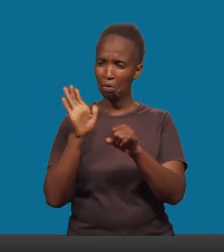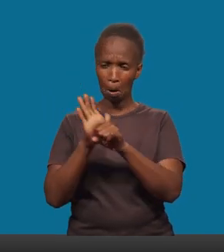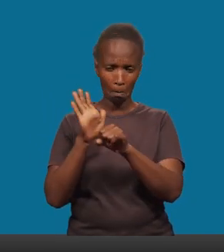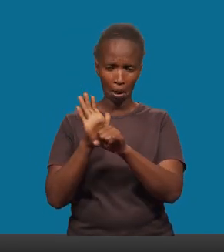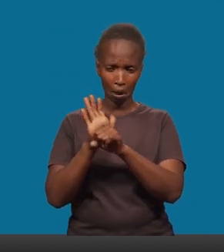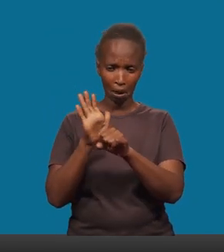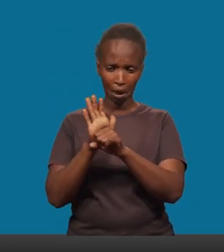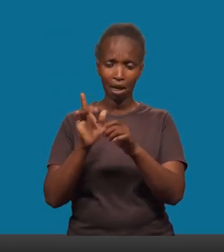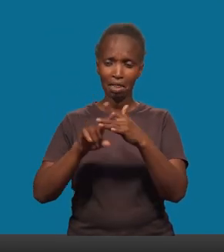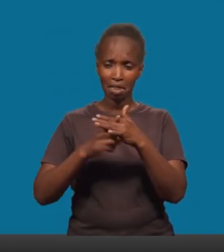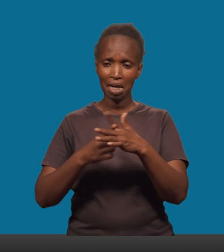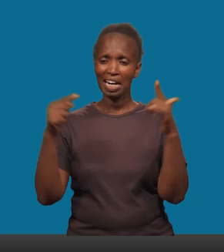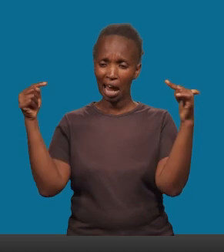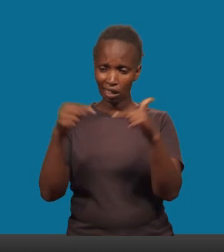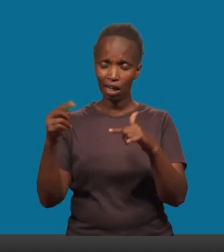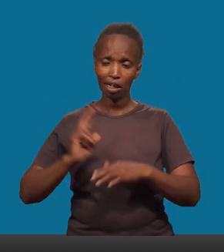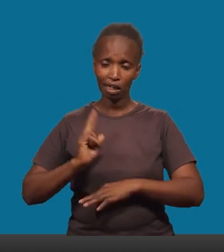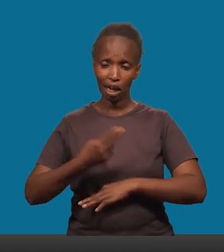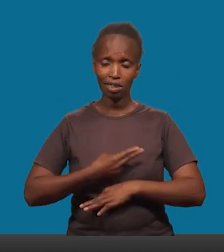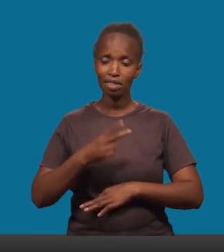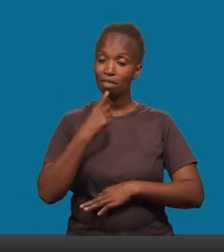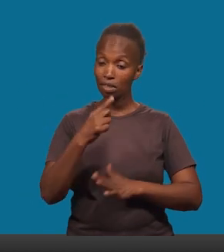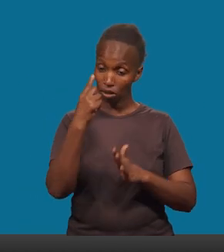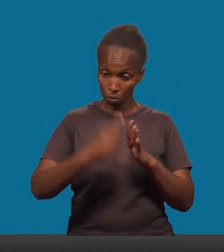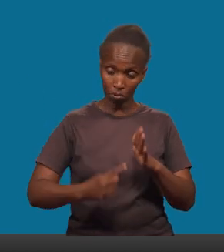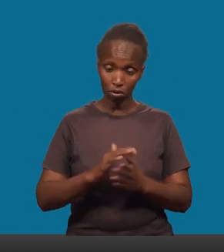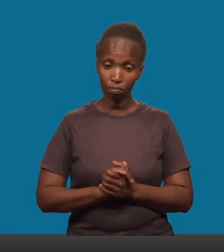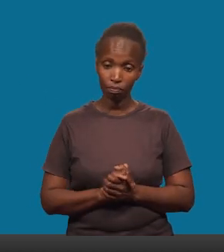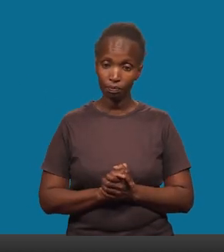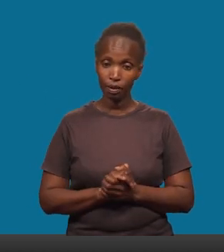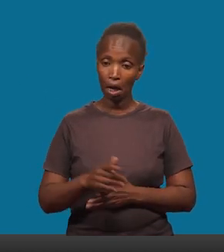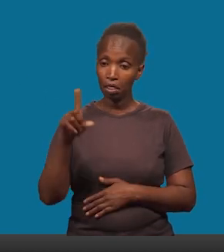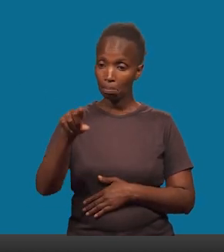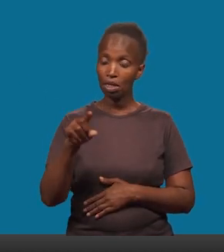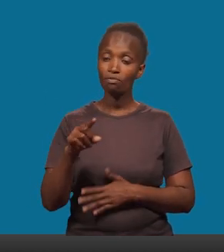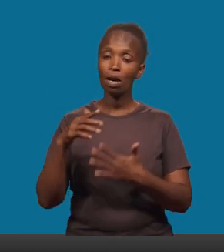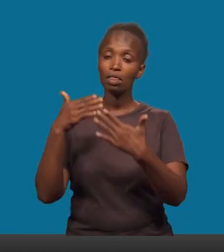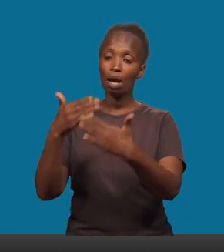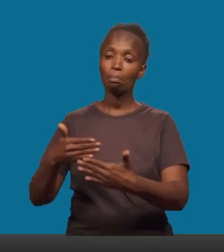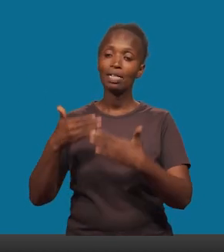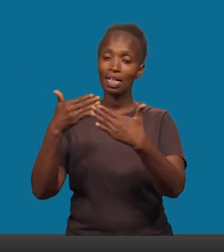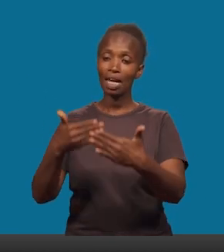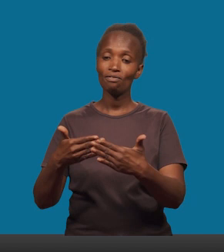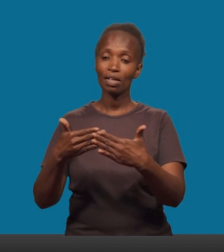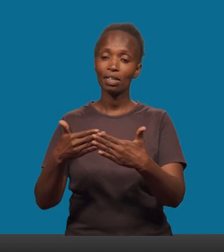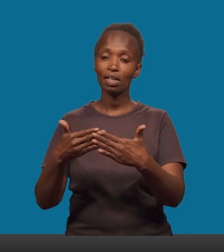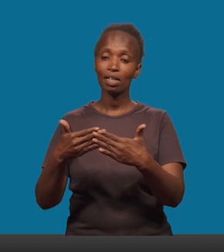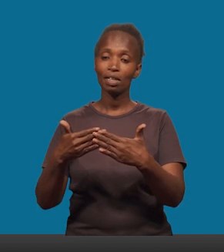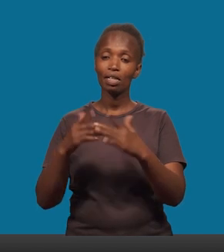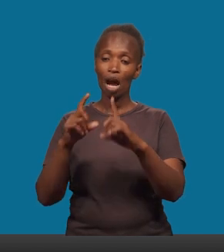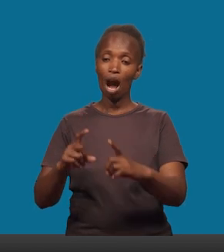ambaye walikuwa wengi sana. Wakaanza kutufahamia. Wakiwa wanasema wao wanapewa support